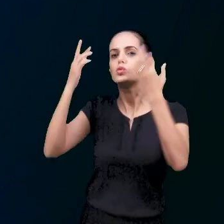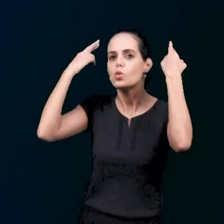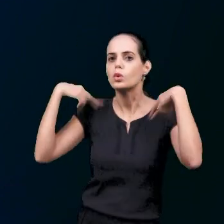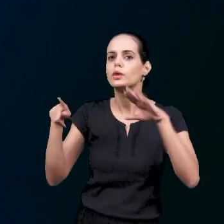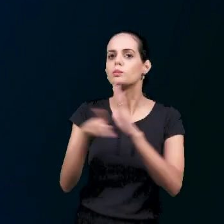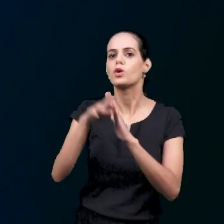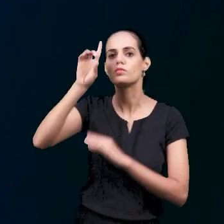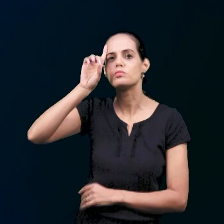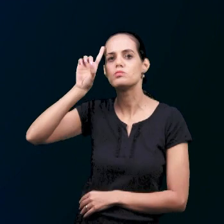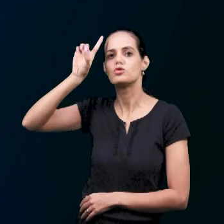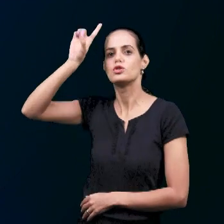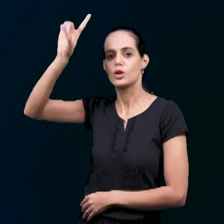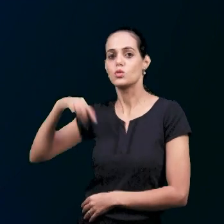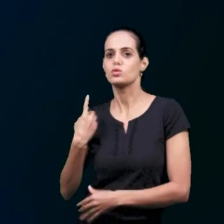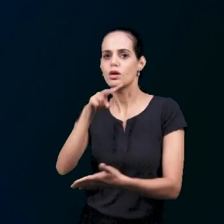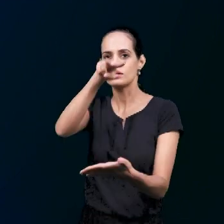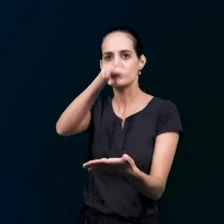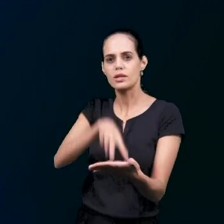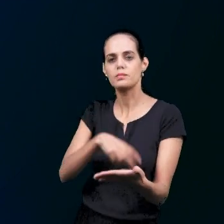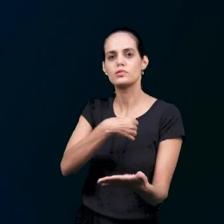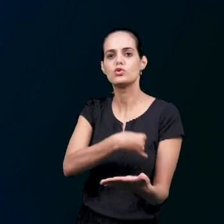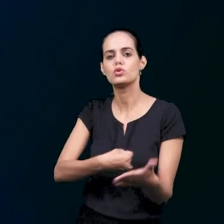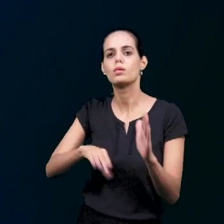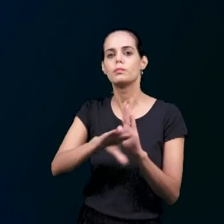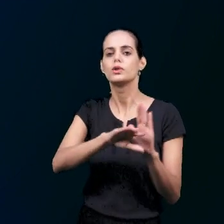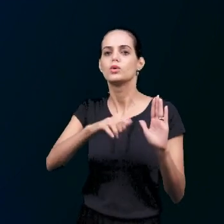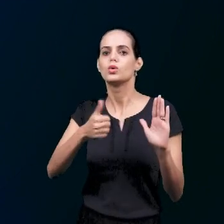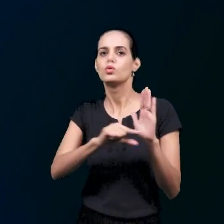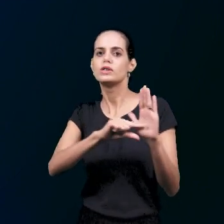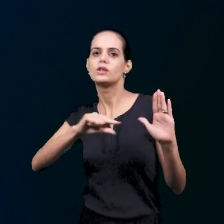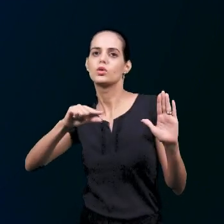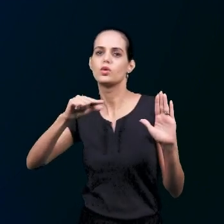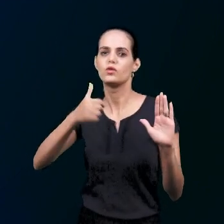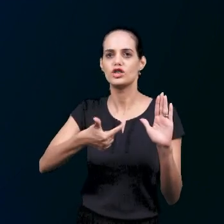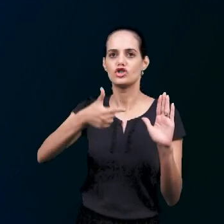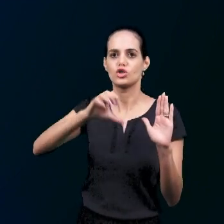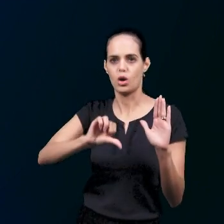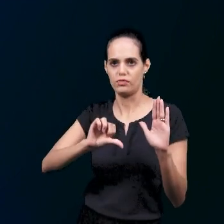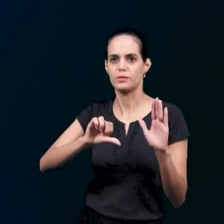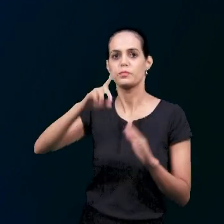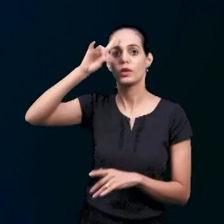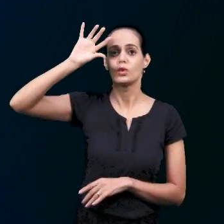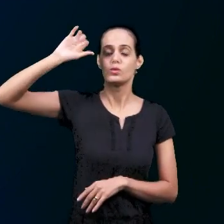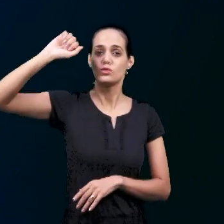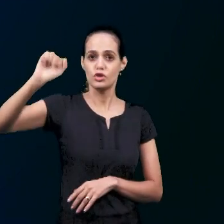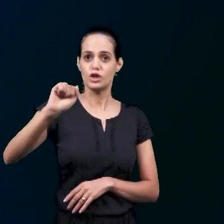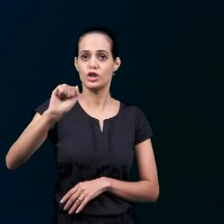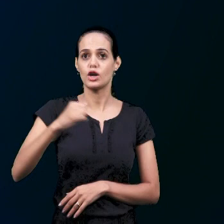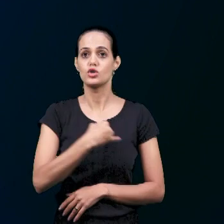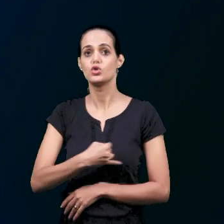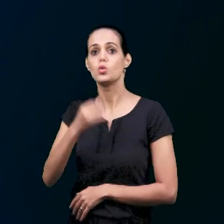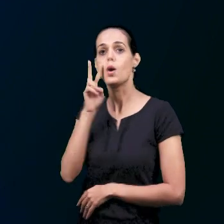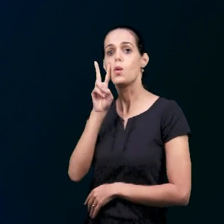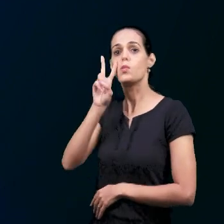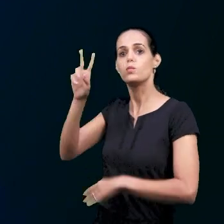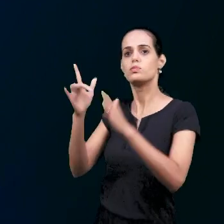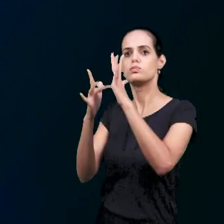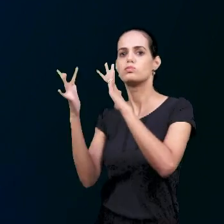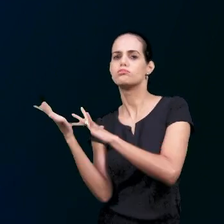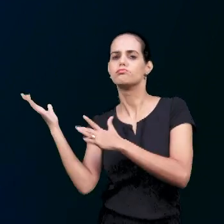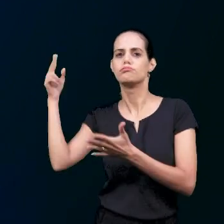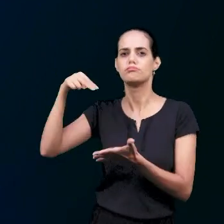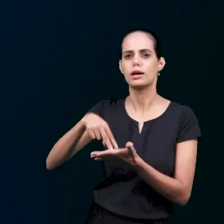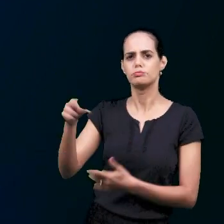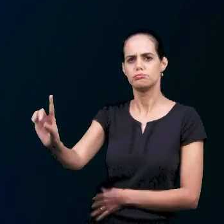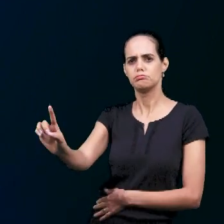en Jean 1, 29. L'agneau que représente le Seigneur Jésus est l'agneau de Dieu, selon cet écrit. Le jour après, Jean a vu Jésus